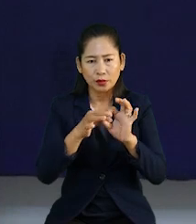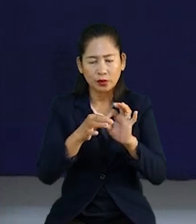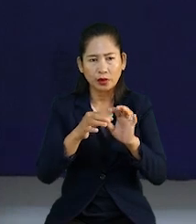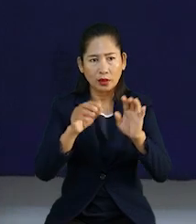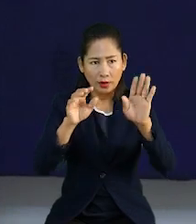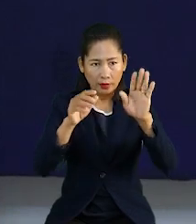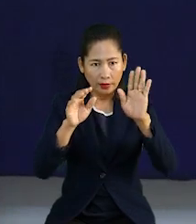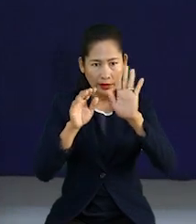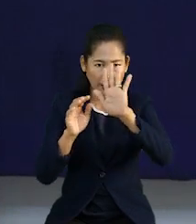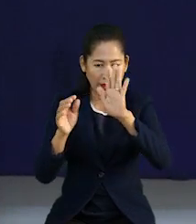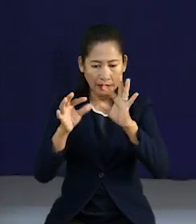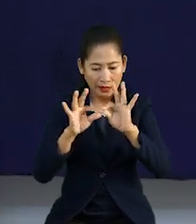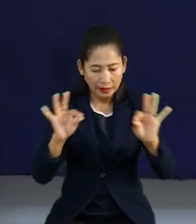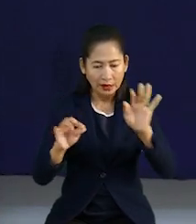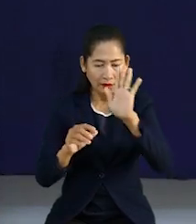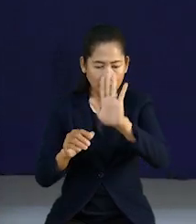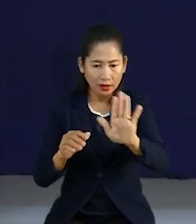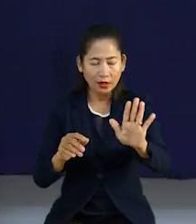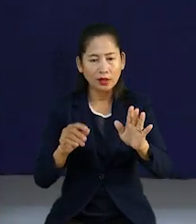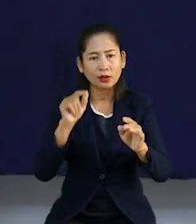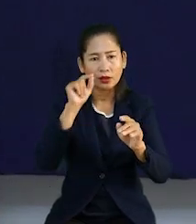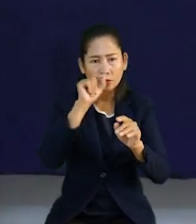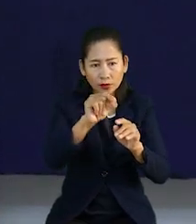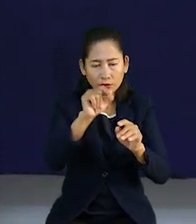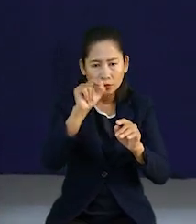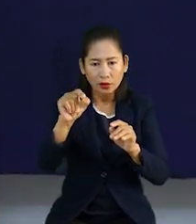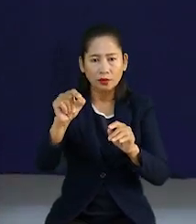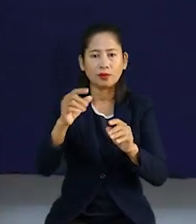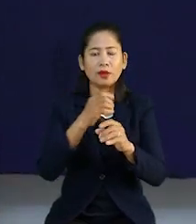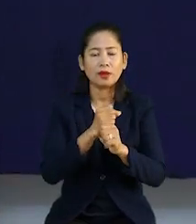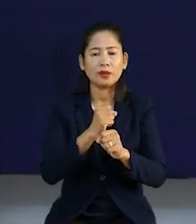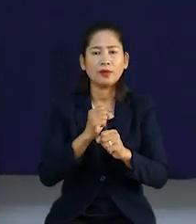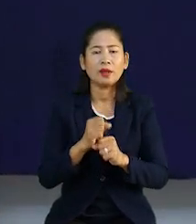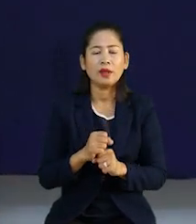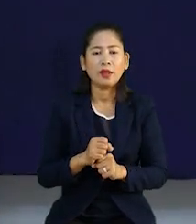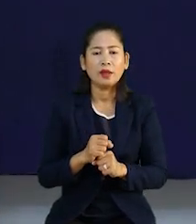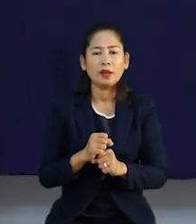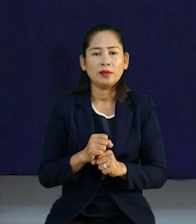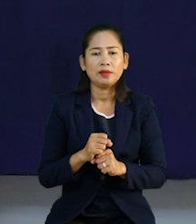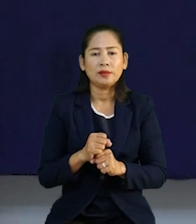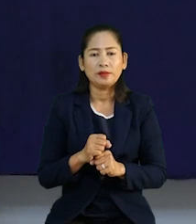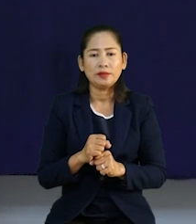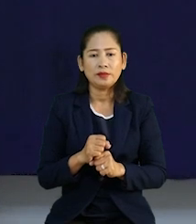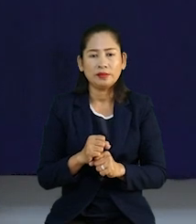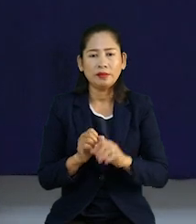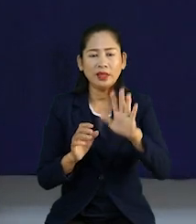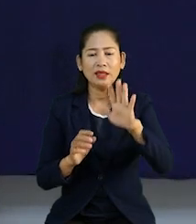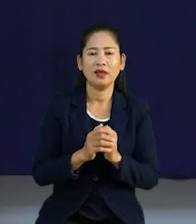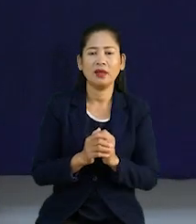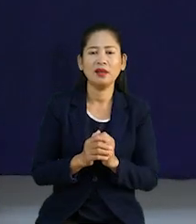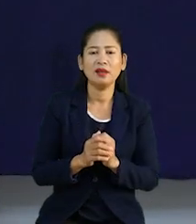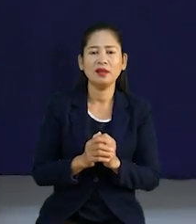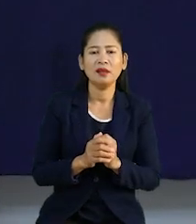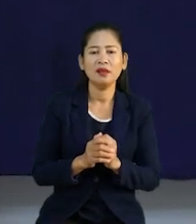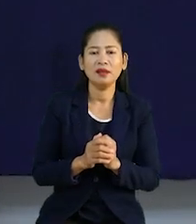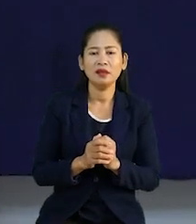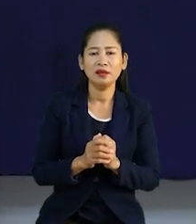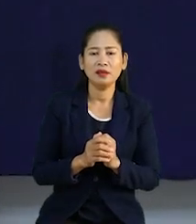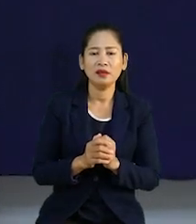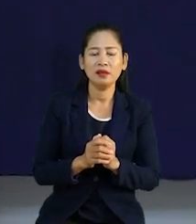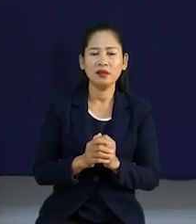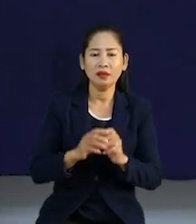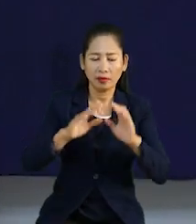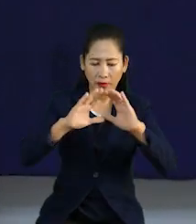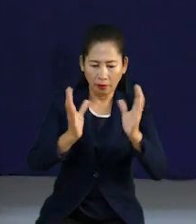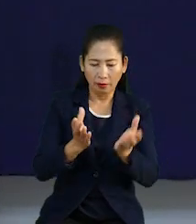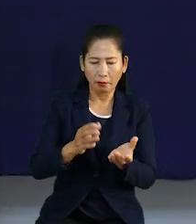đặt thực bận là lơ nè hiền nè tập lâu dương à chuẩn được bàn còn tay tập lâu nó ép bóng á mình cái hạt ấy nè cũng lịch vào đây hai nè cứ chia ba